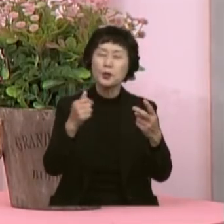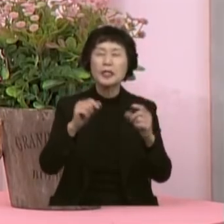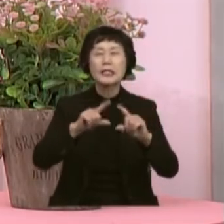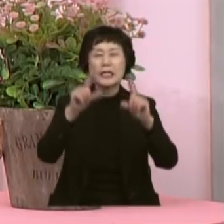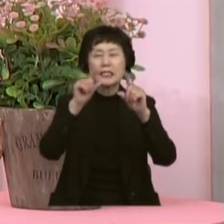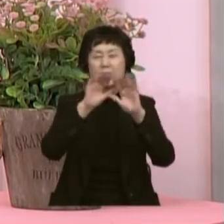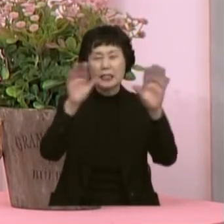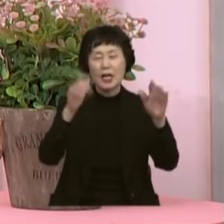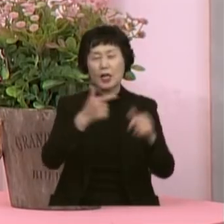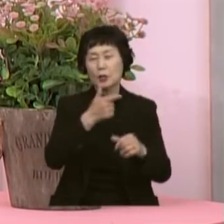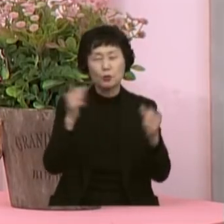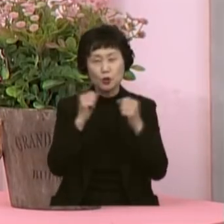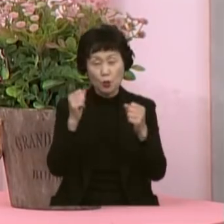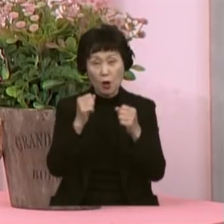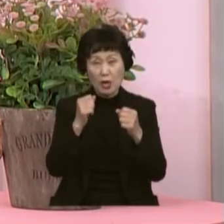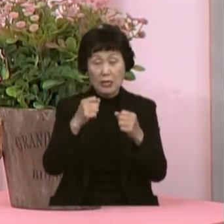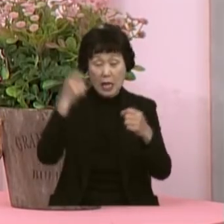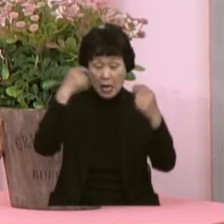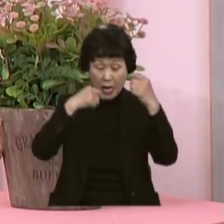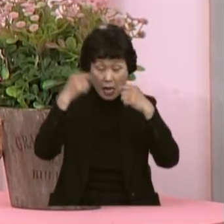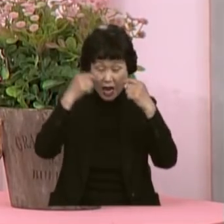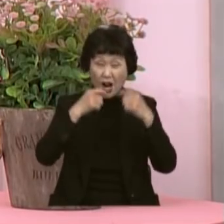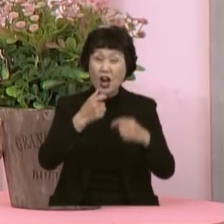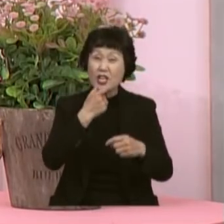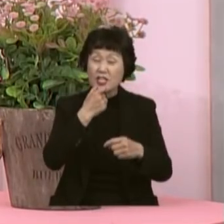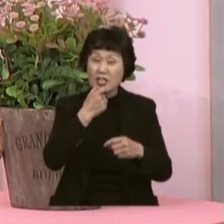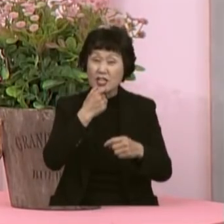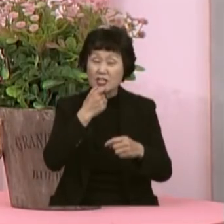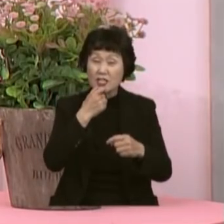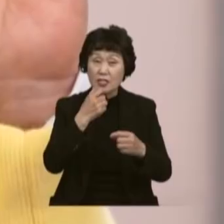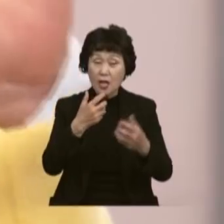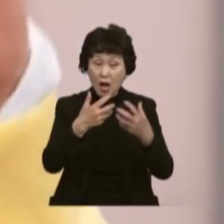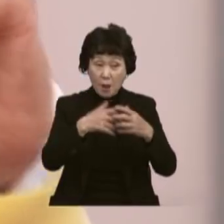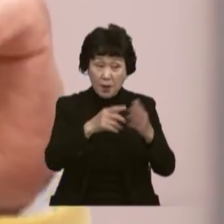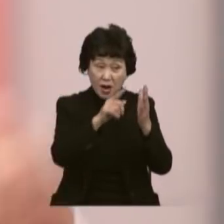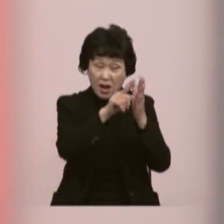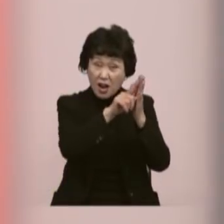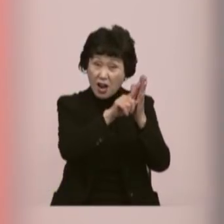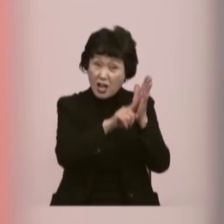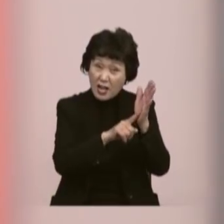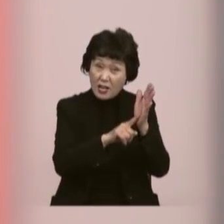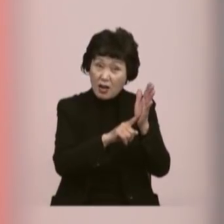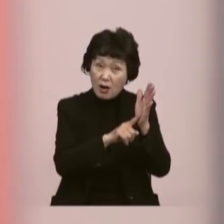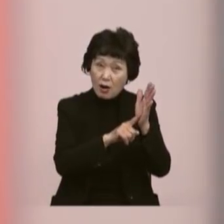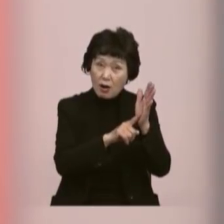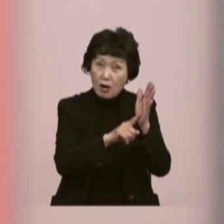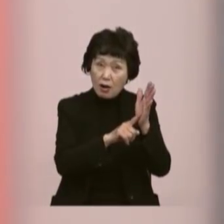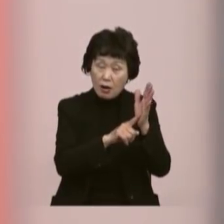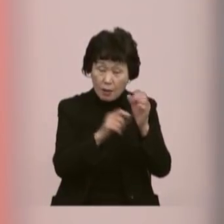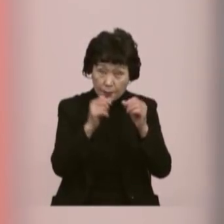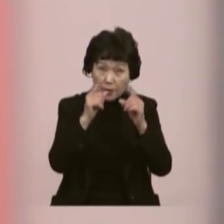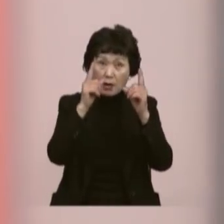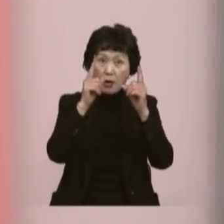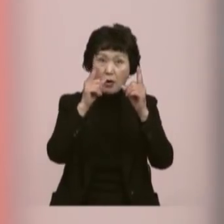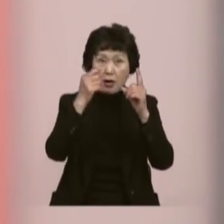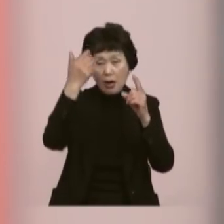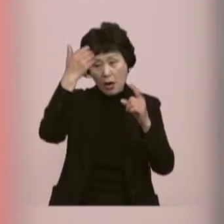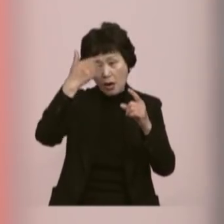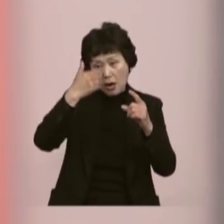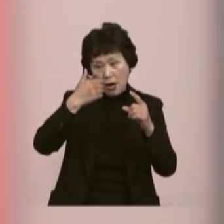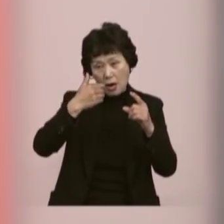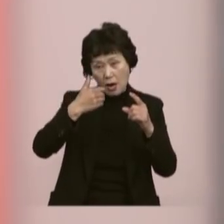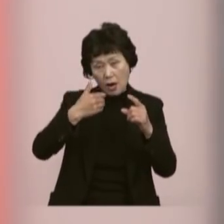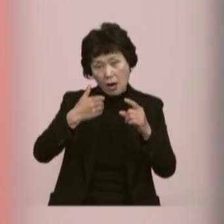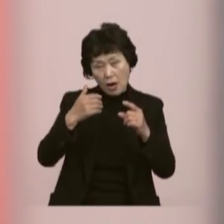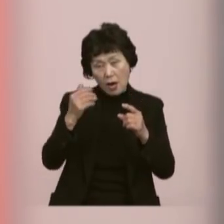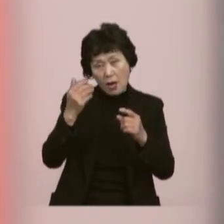너무 뚱뚱하니까 땀 흘리고 자는 게 싫어서 보일러를 잠깐 내렸어요. 근데 그때 일어났는데 이쪽이 갑자기 차가워지면서 한쪽이